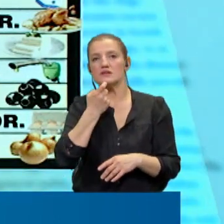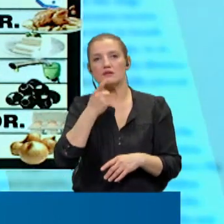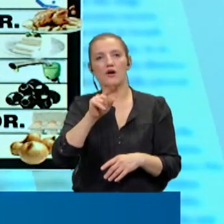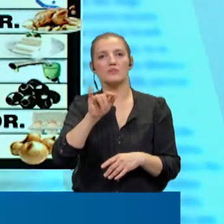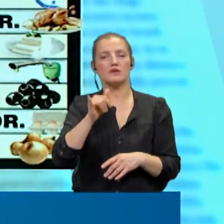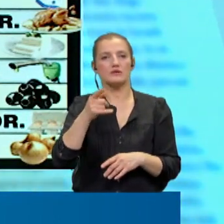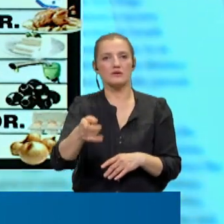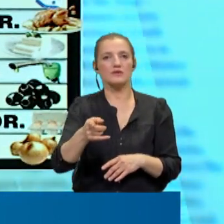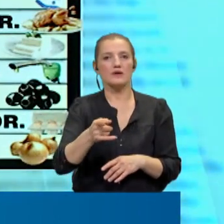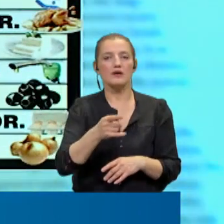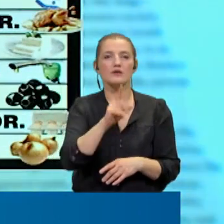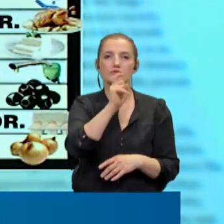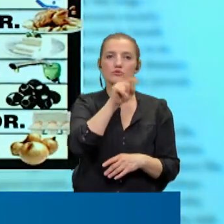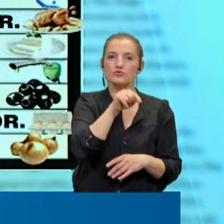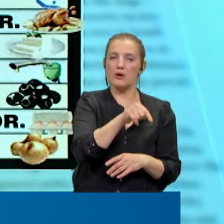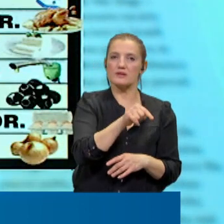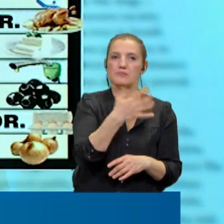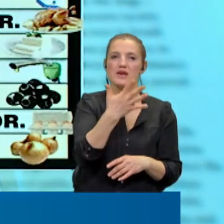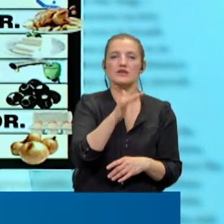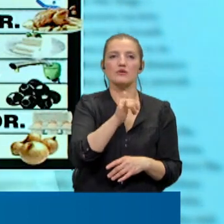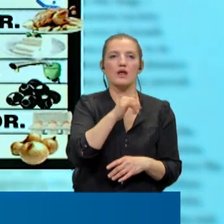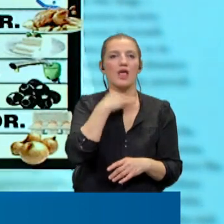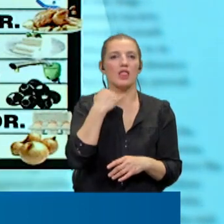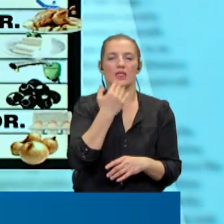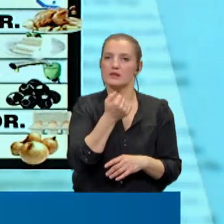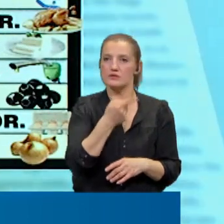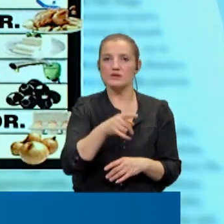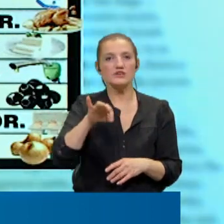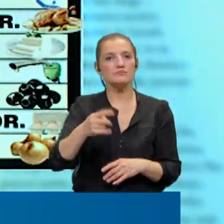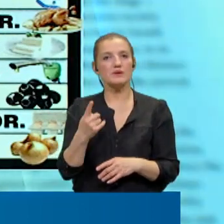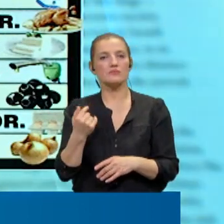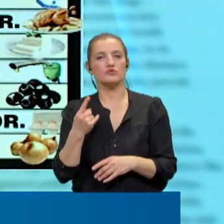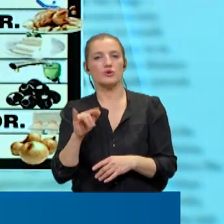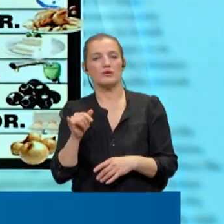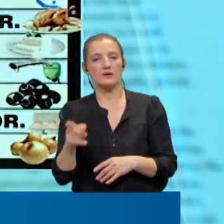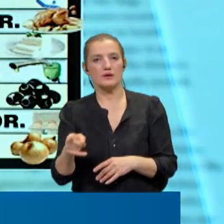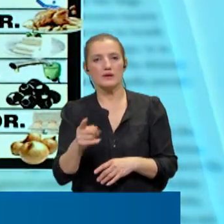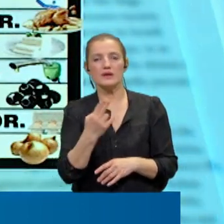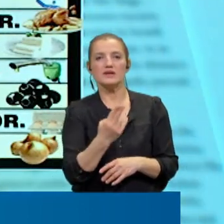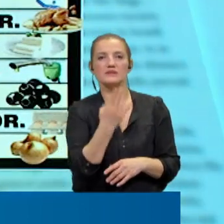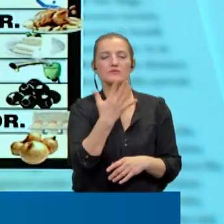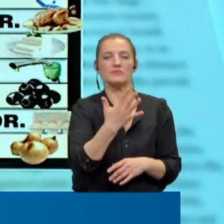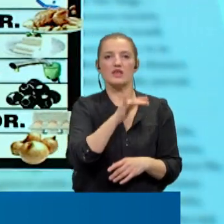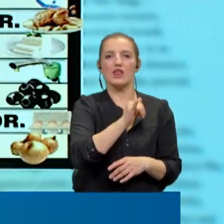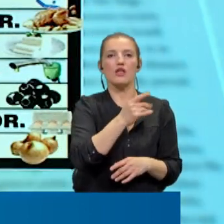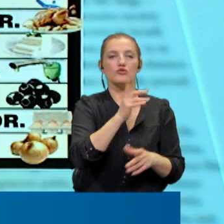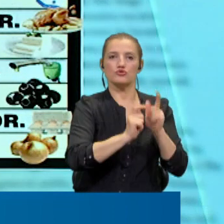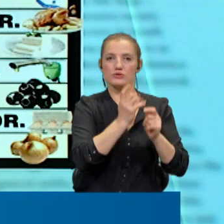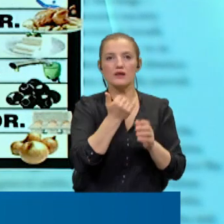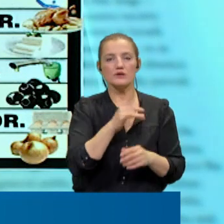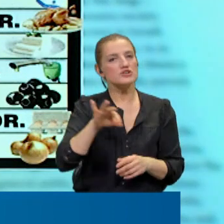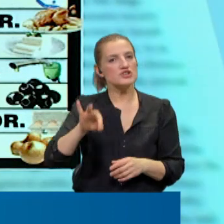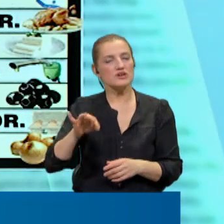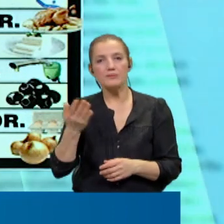9.5 kilo dana eti almıyor duş 11 buçuk kilo 71.5 litre süt olmuyordu şimdi 14